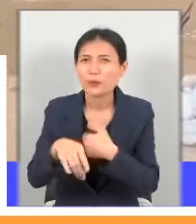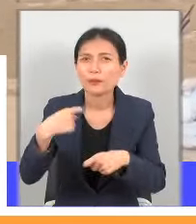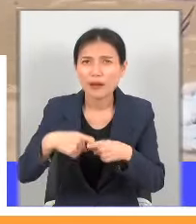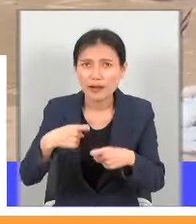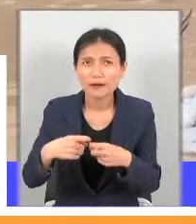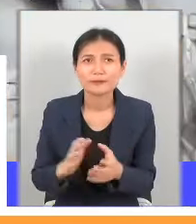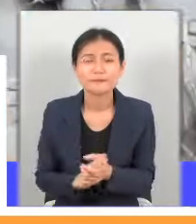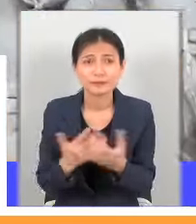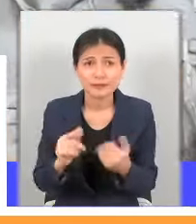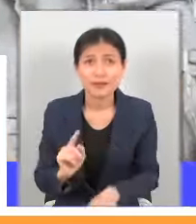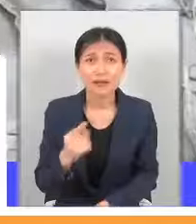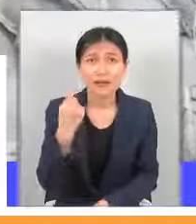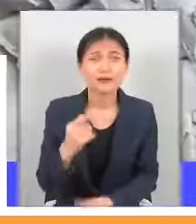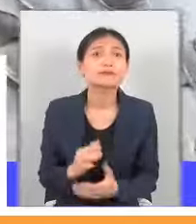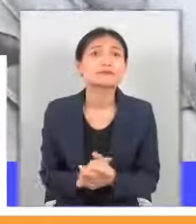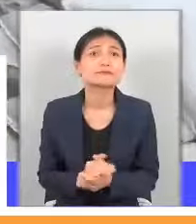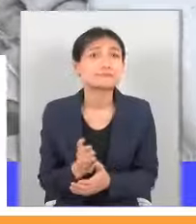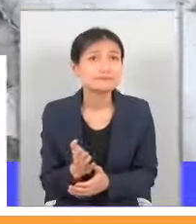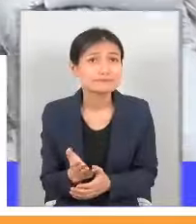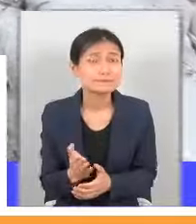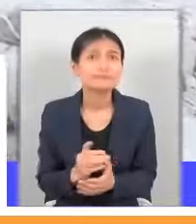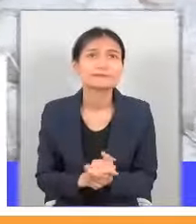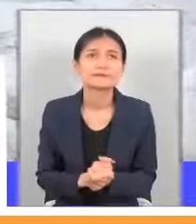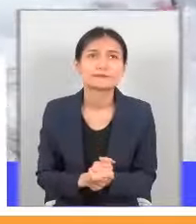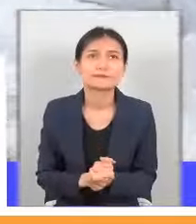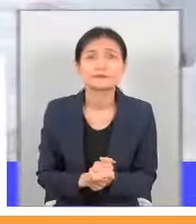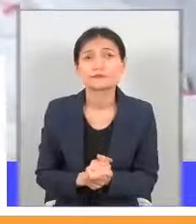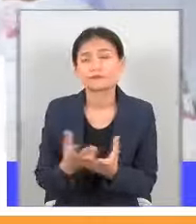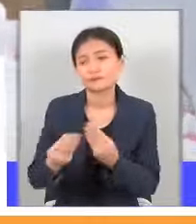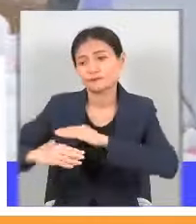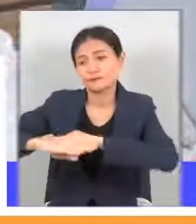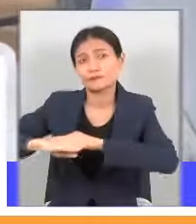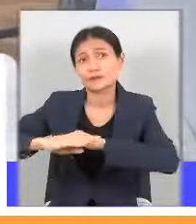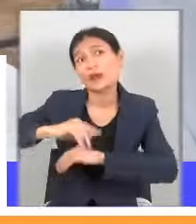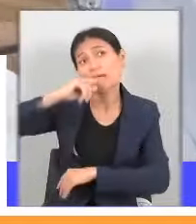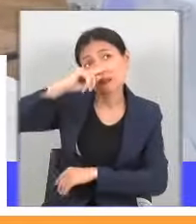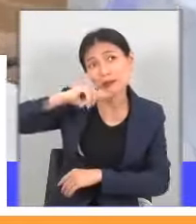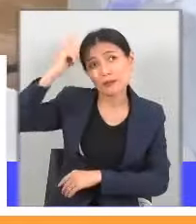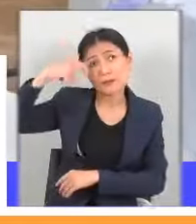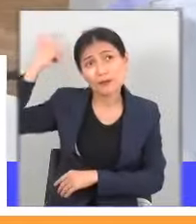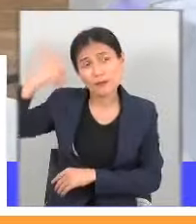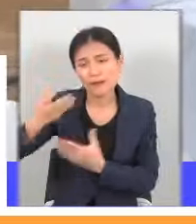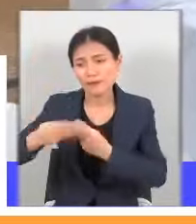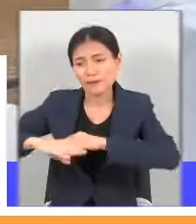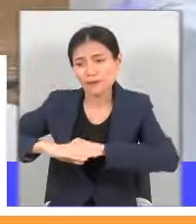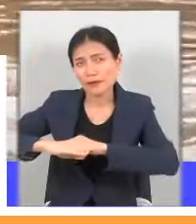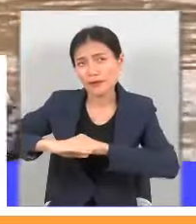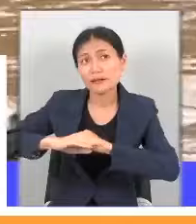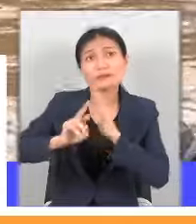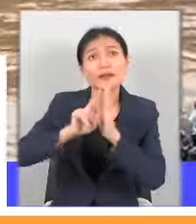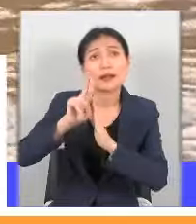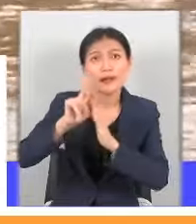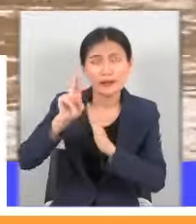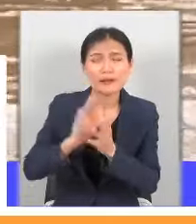นะคะจะพาไปดูก่อนเลยค่ะเนี่ยตรงนี้ค่ะบริเวณชายแดนไทยเมียนมานะคะที่แม่สายจังหวัดเชียงรายค่ะระดับน้ำที่สะพานข้